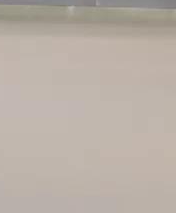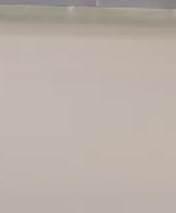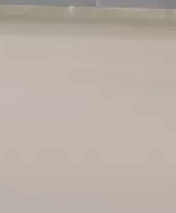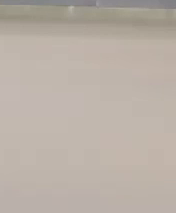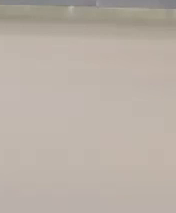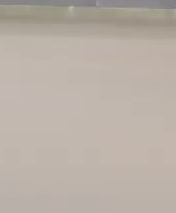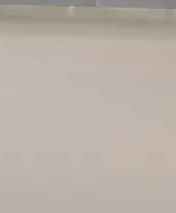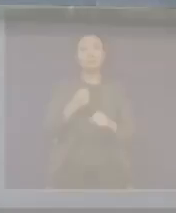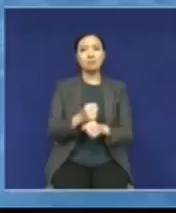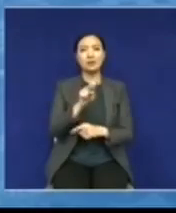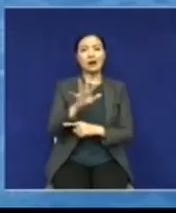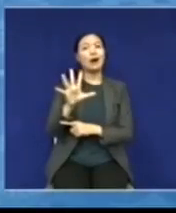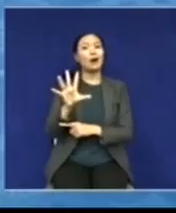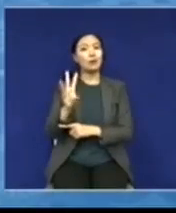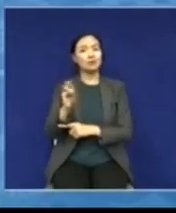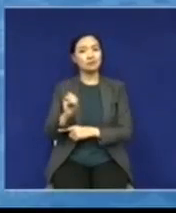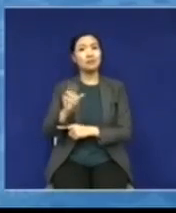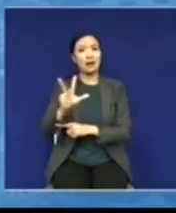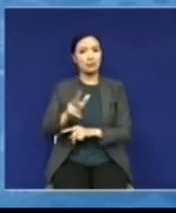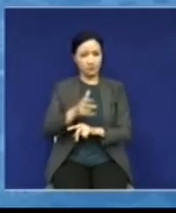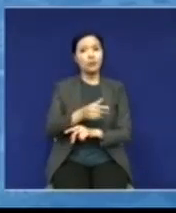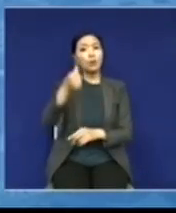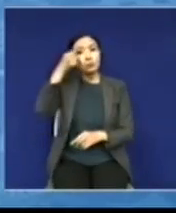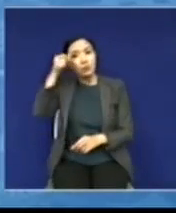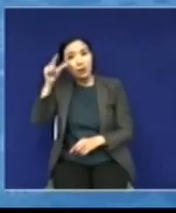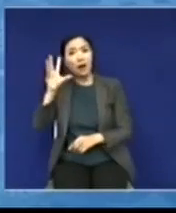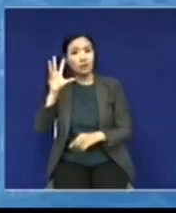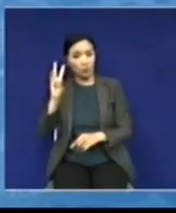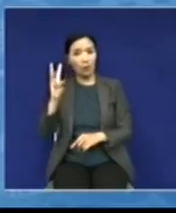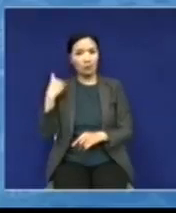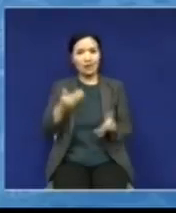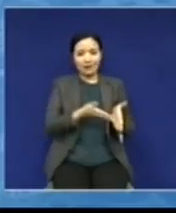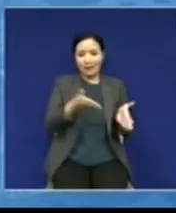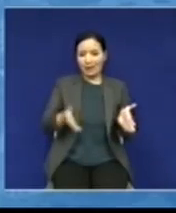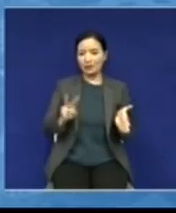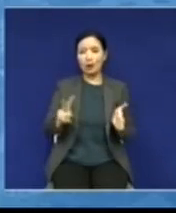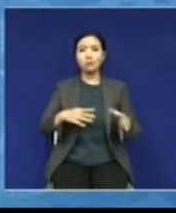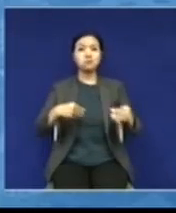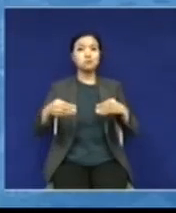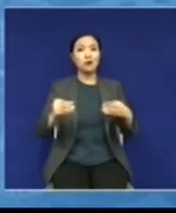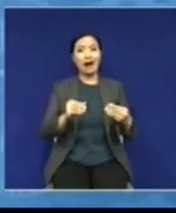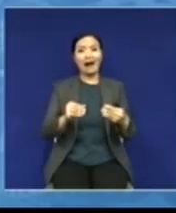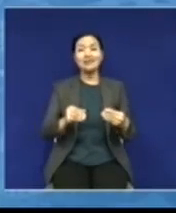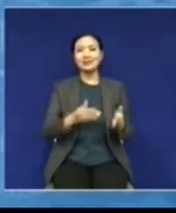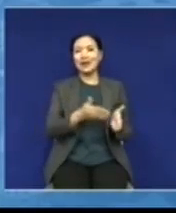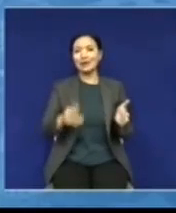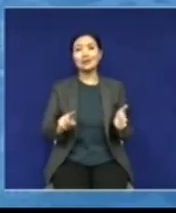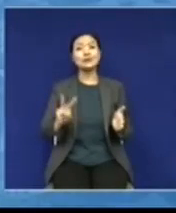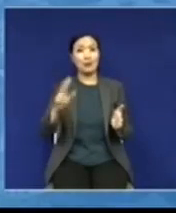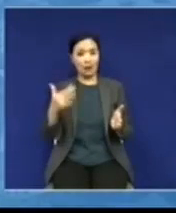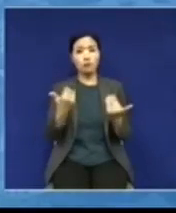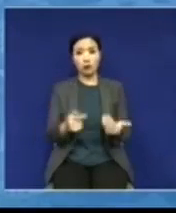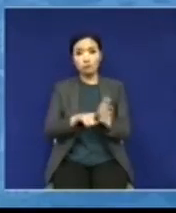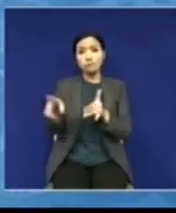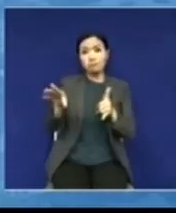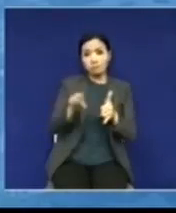ค่ะ 6วันหลังจากมีมาตรการการผ่อนคลายในระยะที่2นะคะวันนี้จำนวนผู้ติดเชื้อรายใหม่